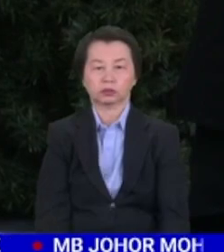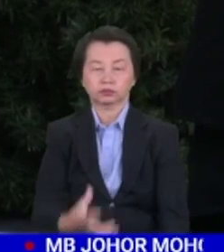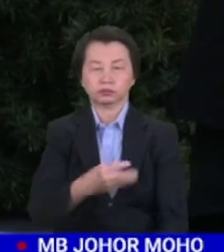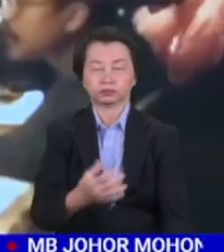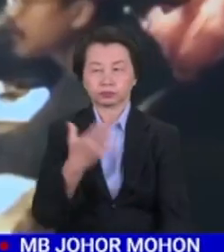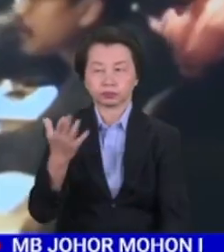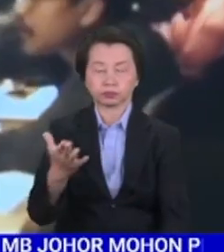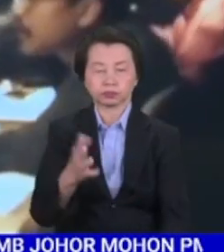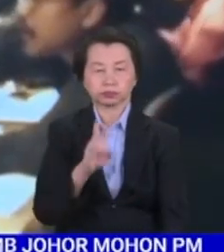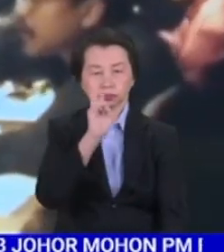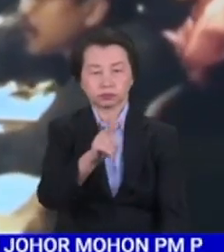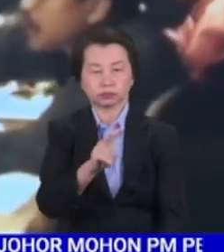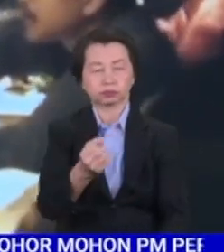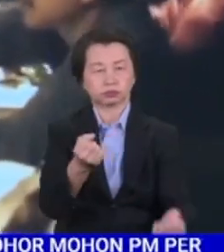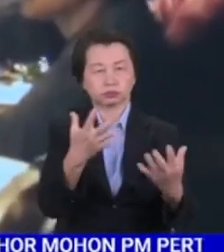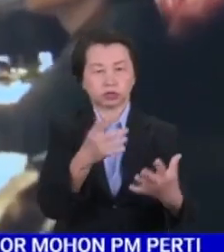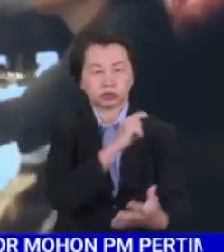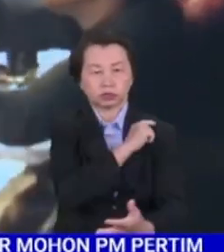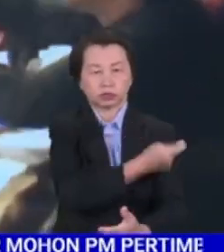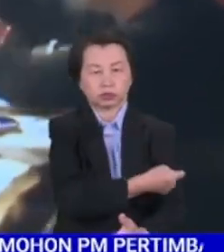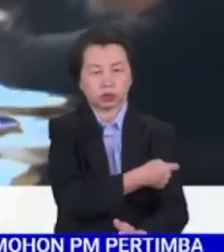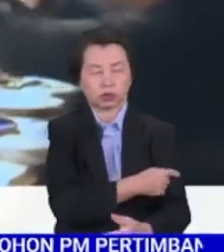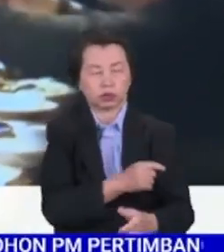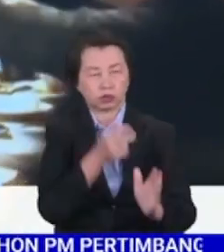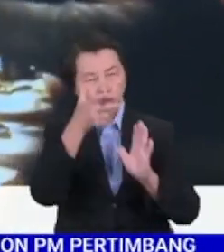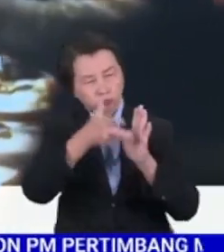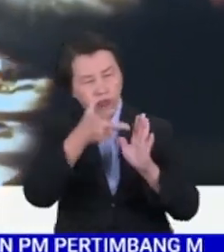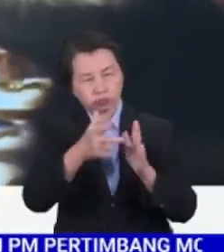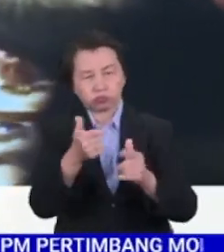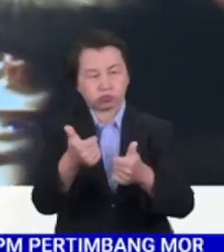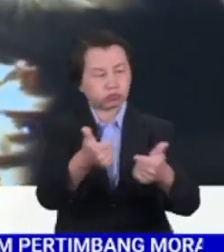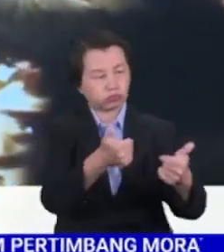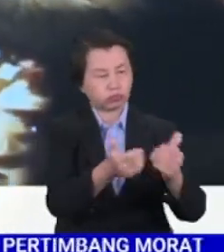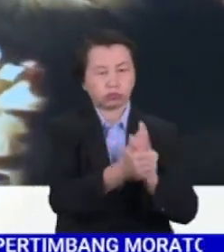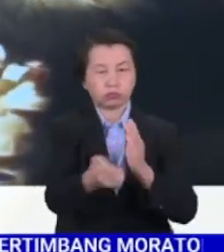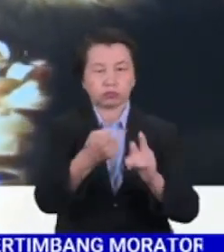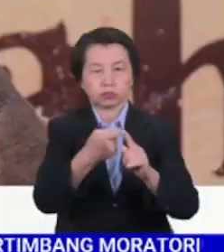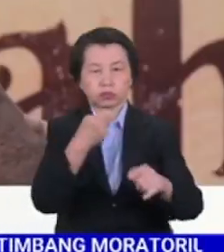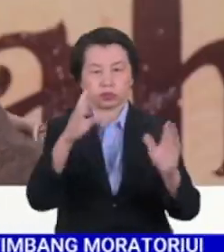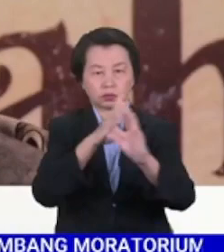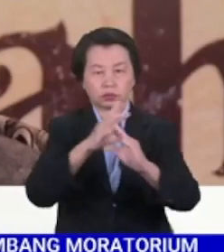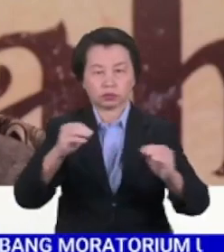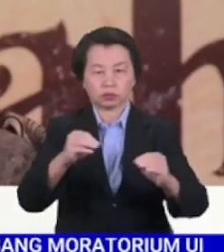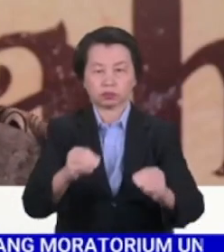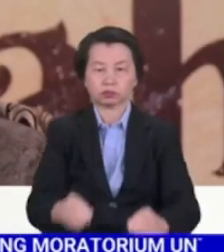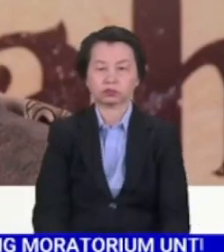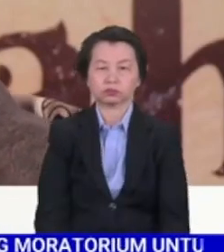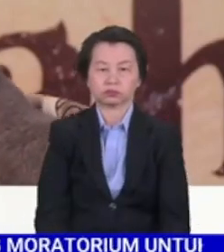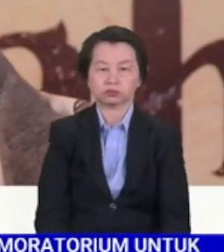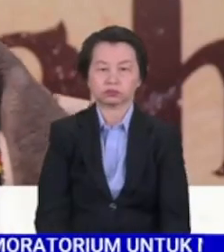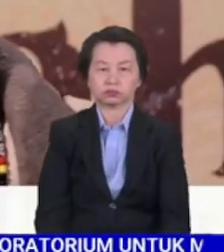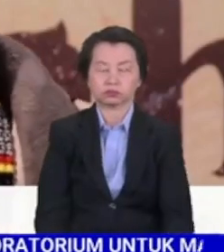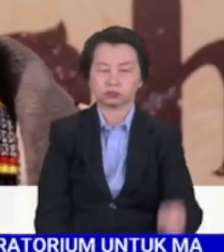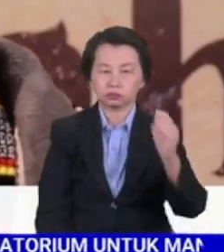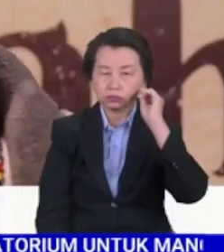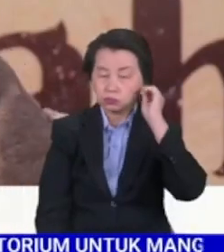Malah beliau juga menyaksikan ramai tenaga-tenaga produksi yang mahir dari Sarawak.